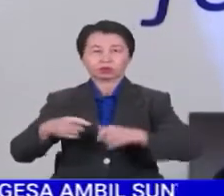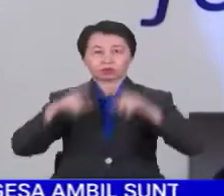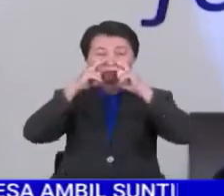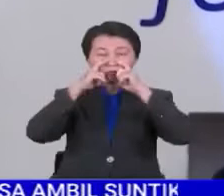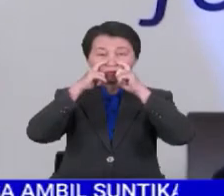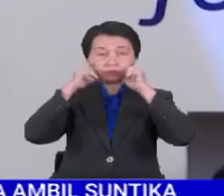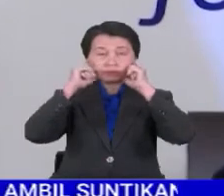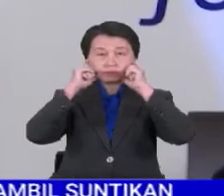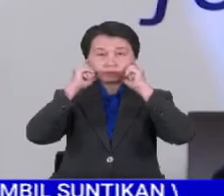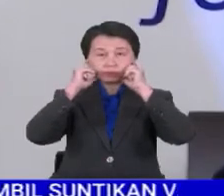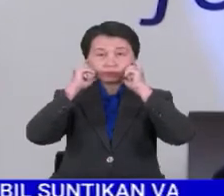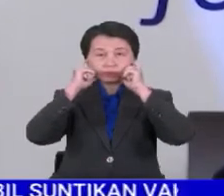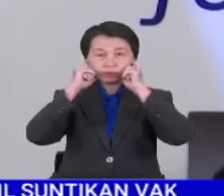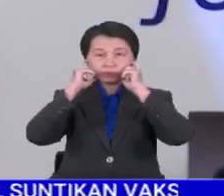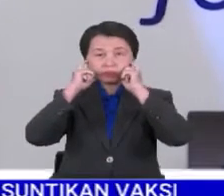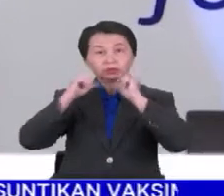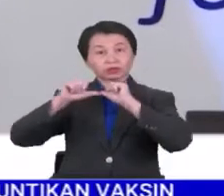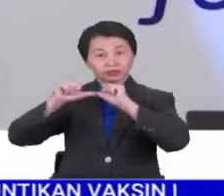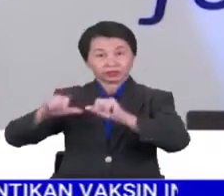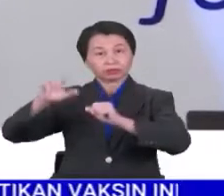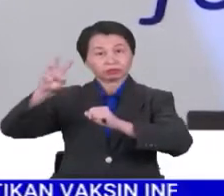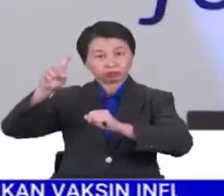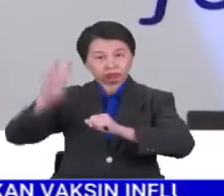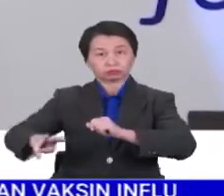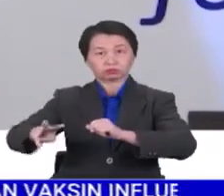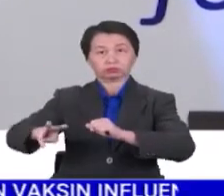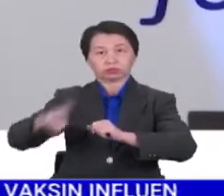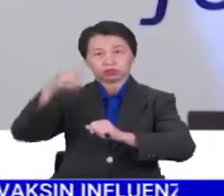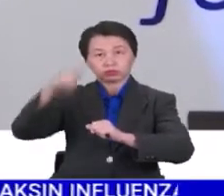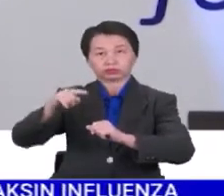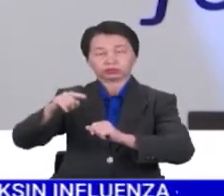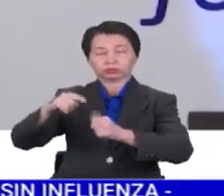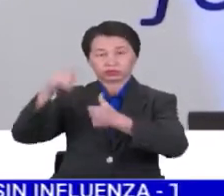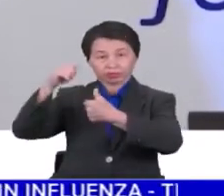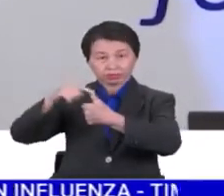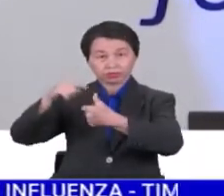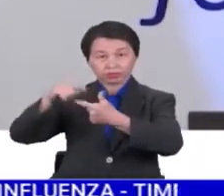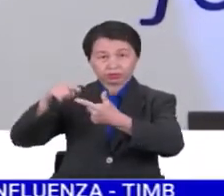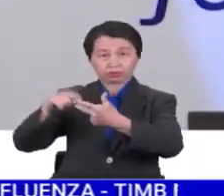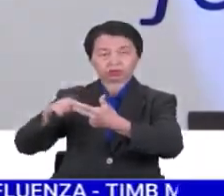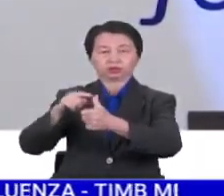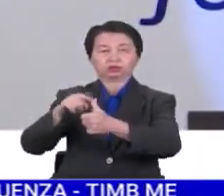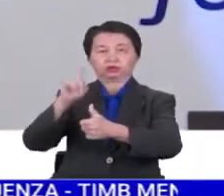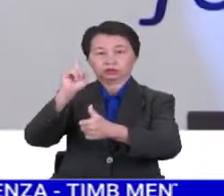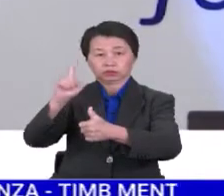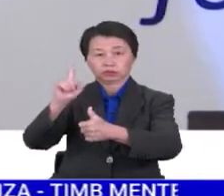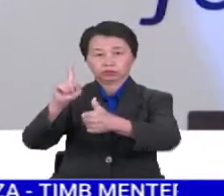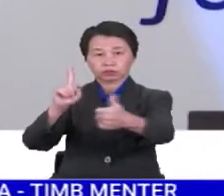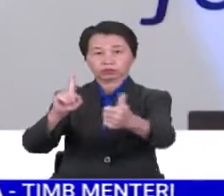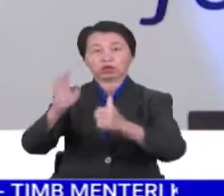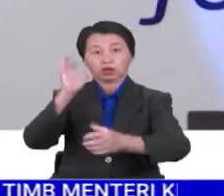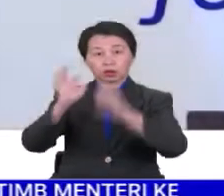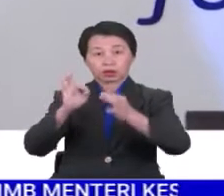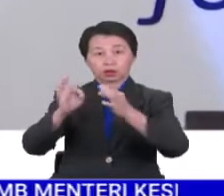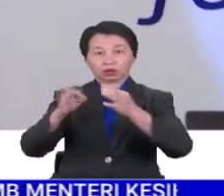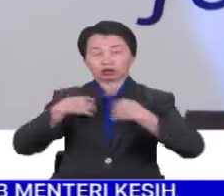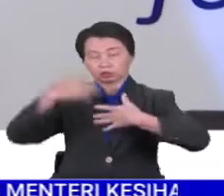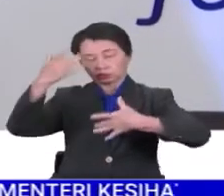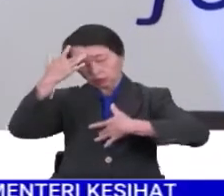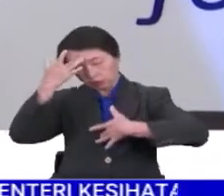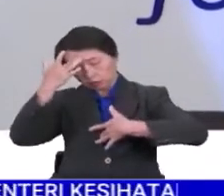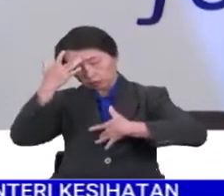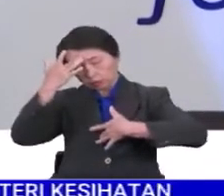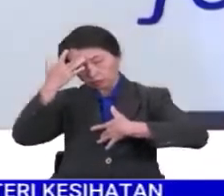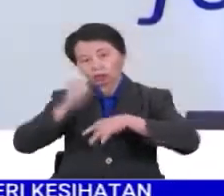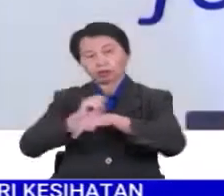Pemakaian pelitup muka masih diwajibkan bagi situasi berikut. Kos sekiranya bergejala ataupun